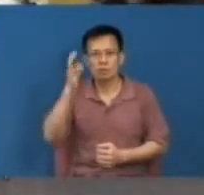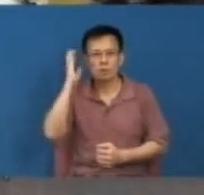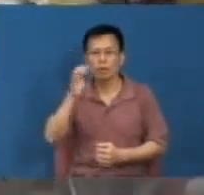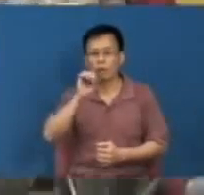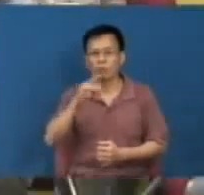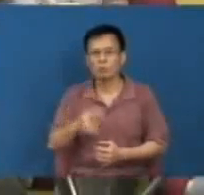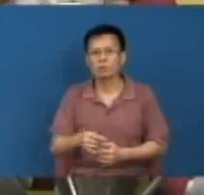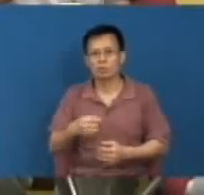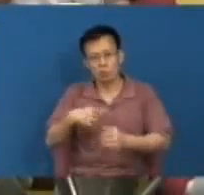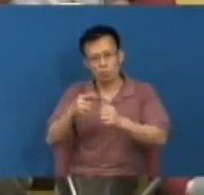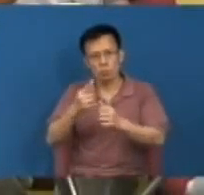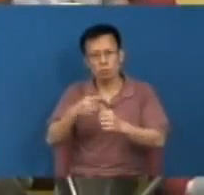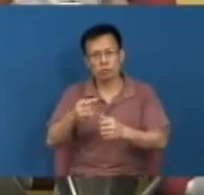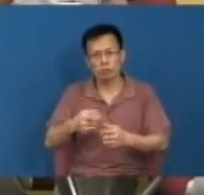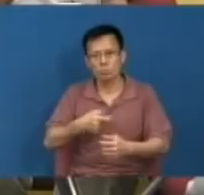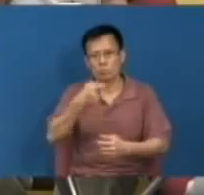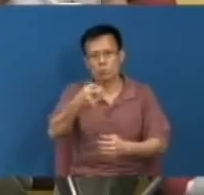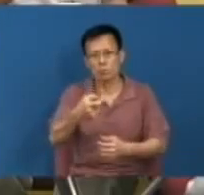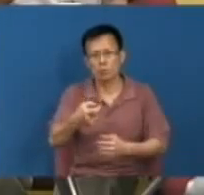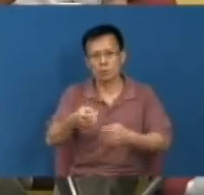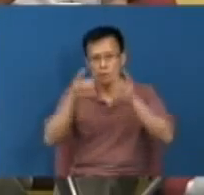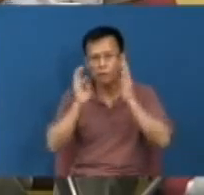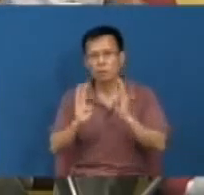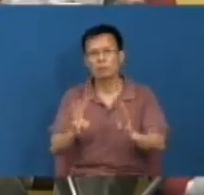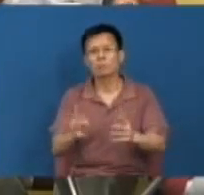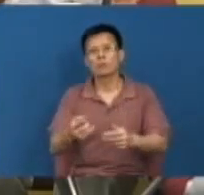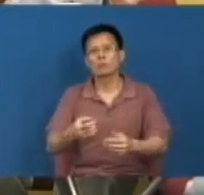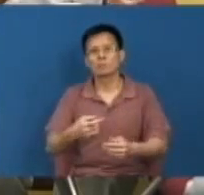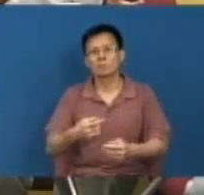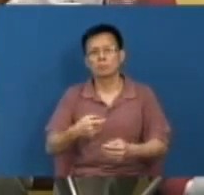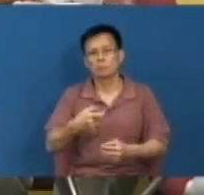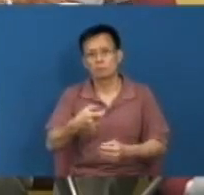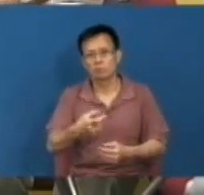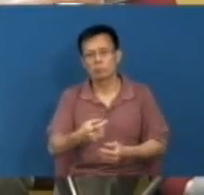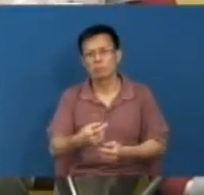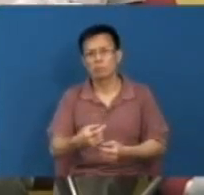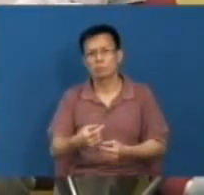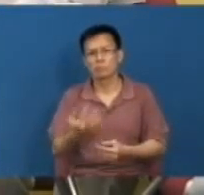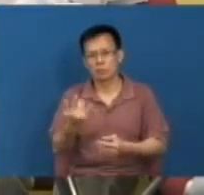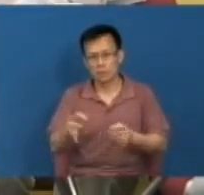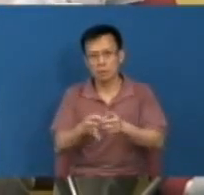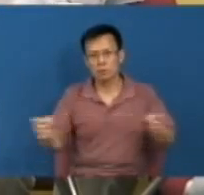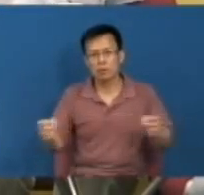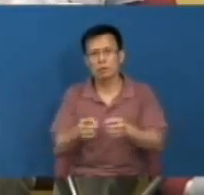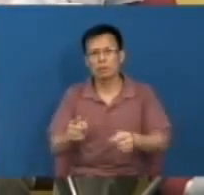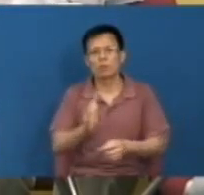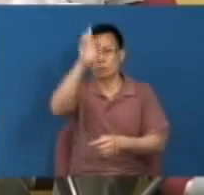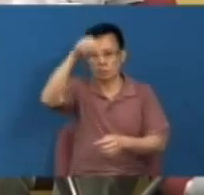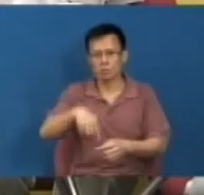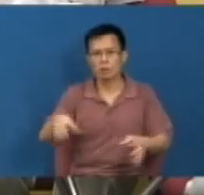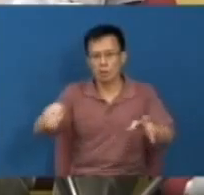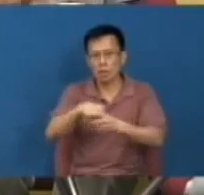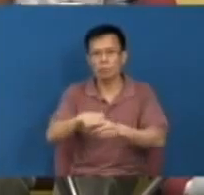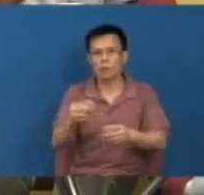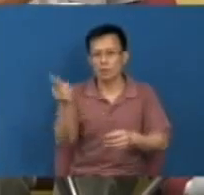係咁樣，初初咧出價就400幾萬俾我。 幾大地方？ 嚇？ 幾大地方？ 我都係樓上樓下成2000尺嘅。